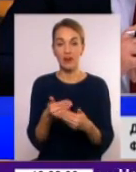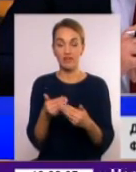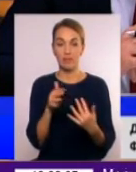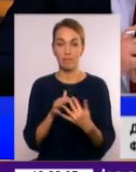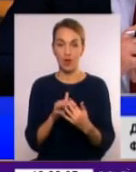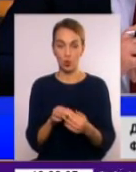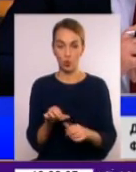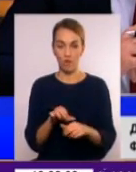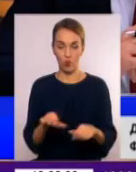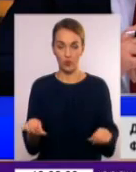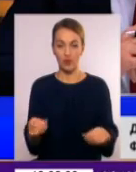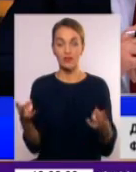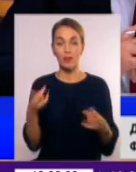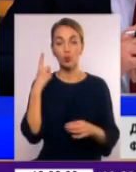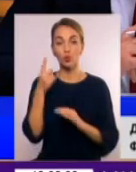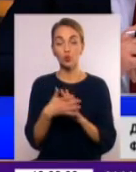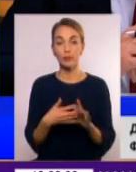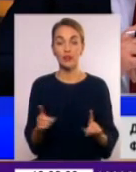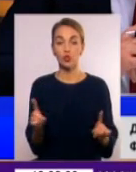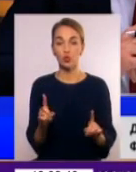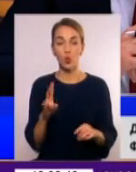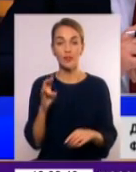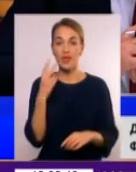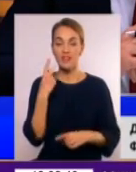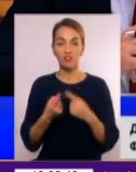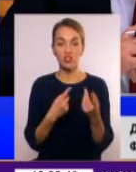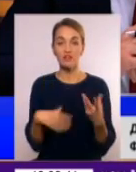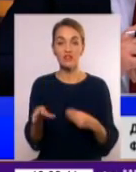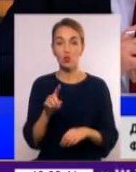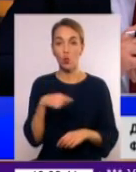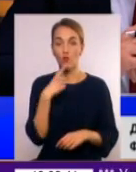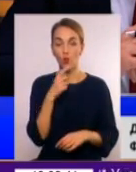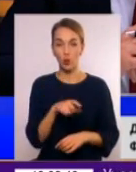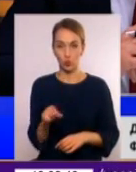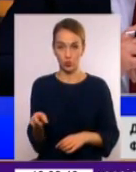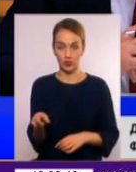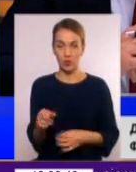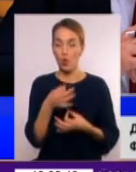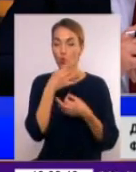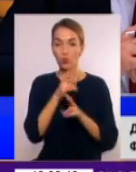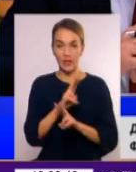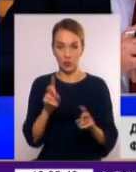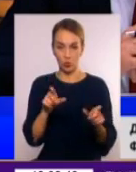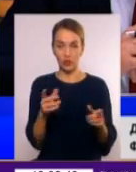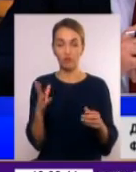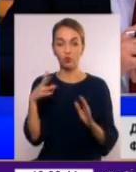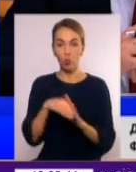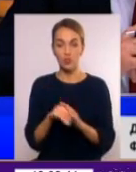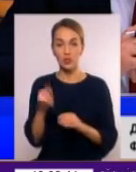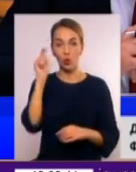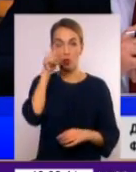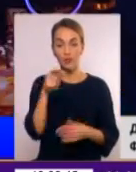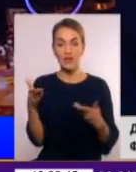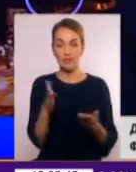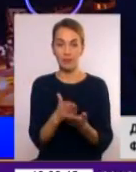передової. Тобто треба розуміти, що не завжди все, що говорять люди, будь-які люди, в тому числі хлопці,